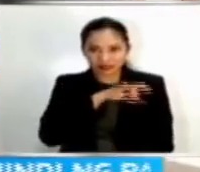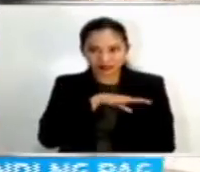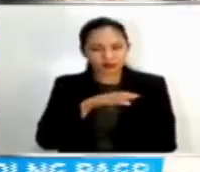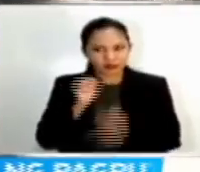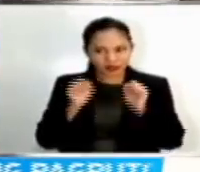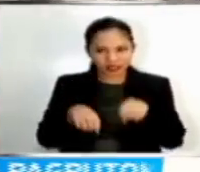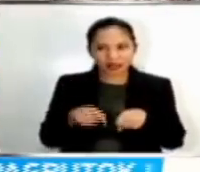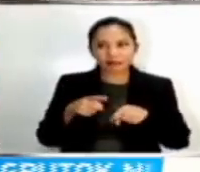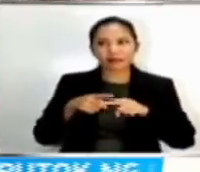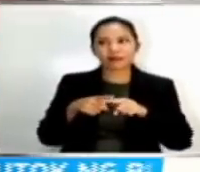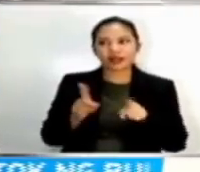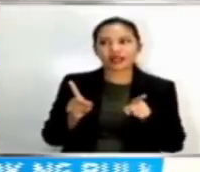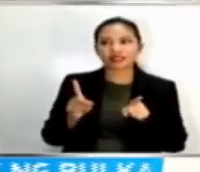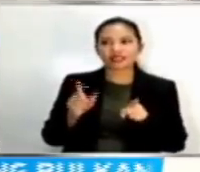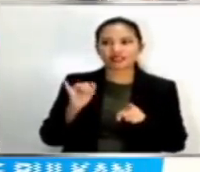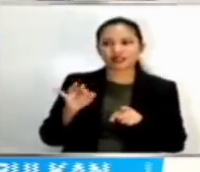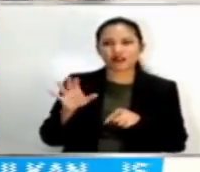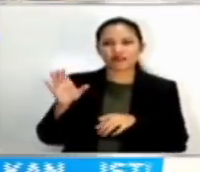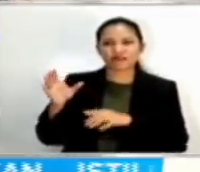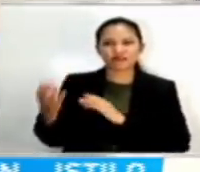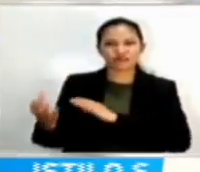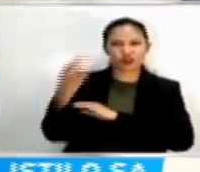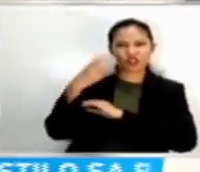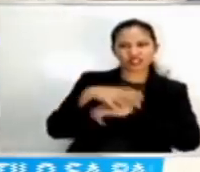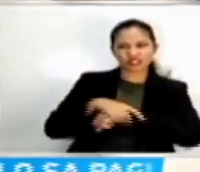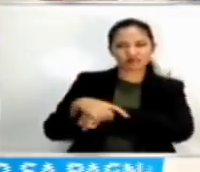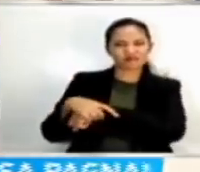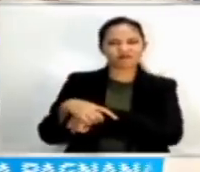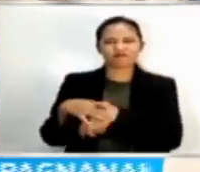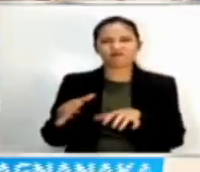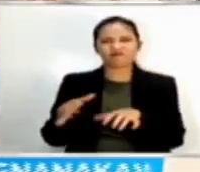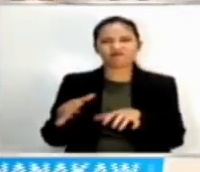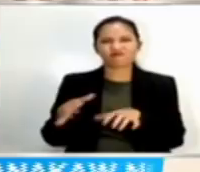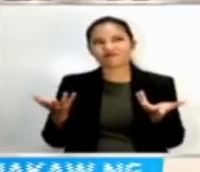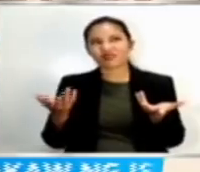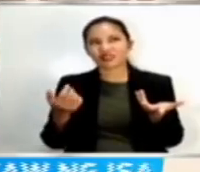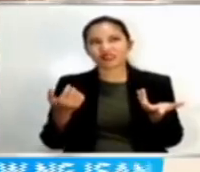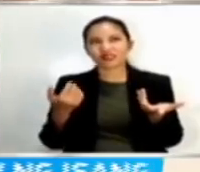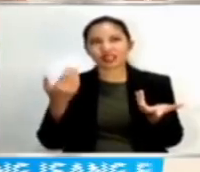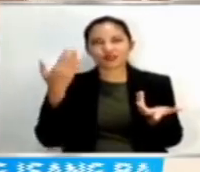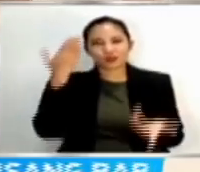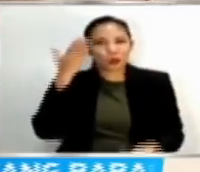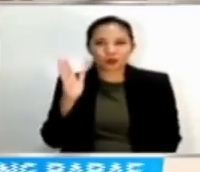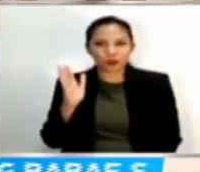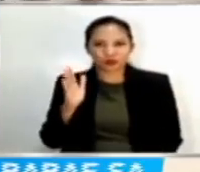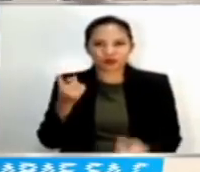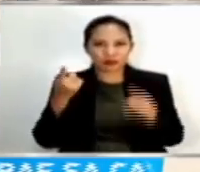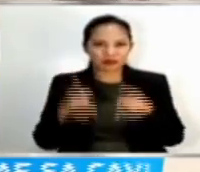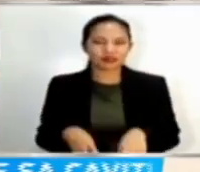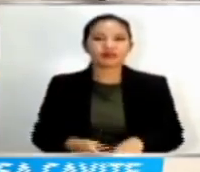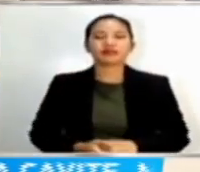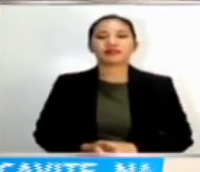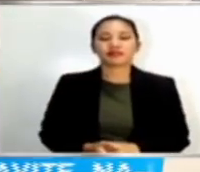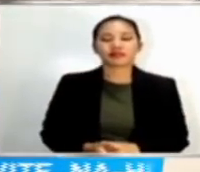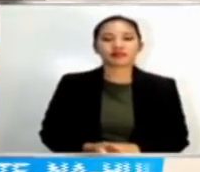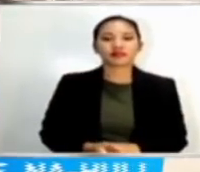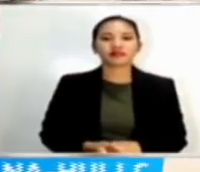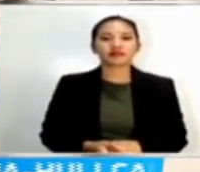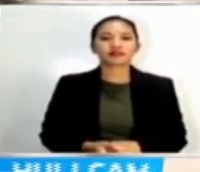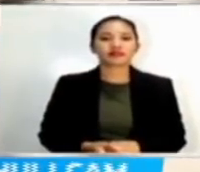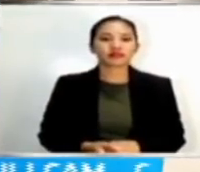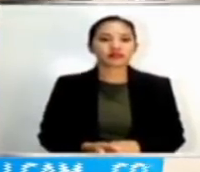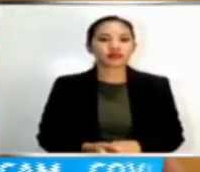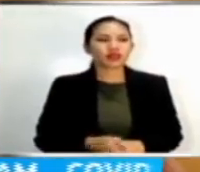ako sigurado kung ano yung magiging kalabasan. Siguro on that note, ano rin ho ang inyong tingin